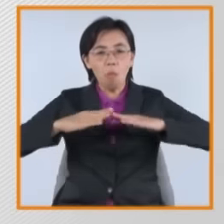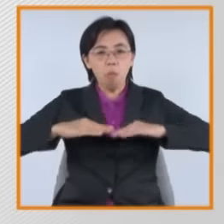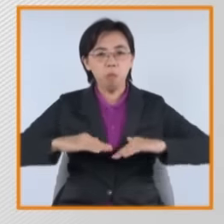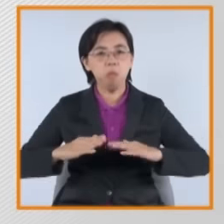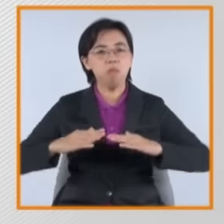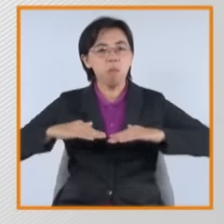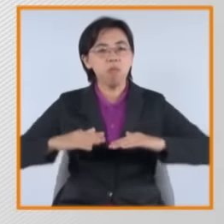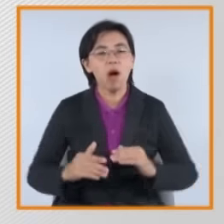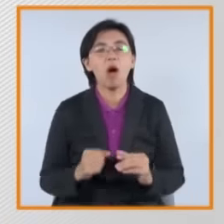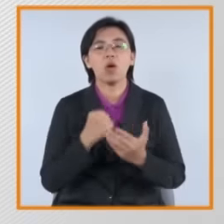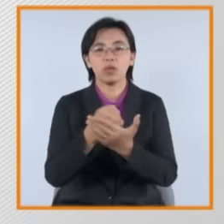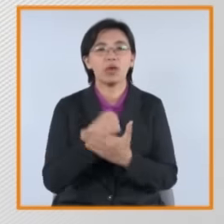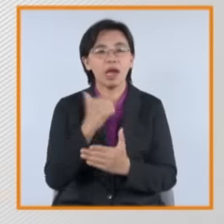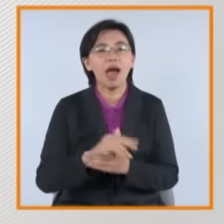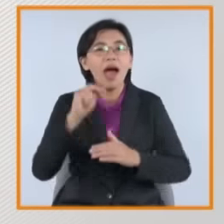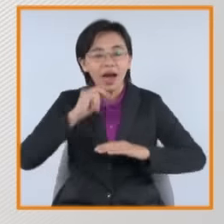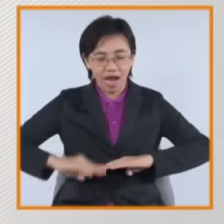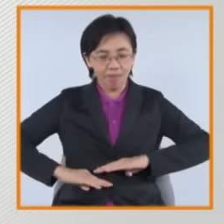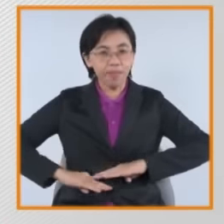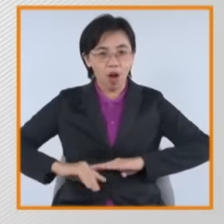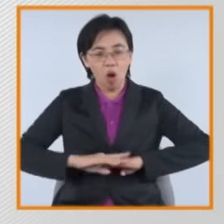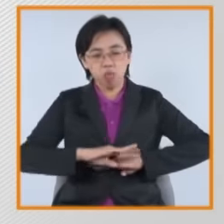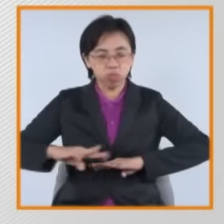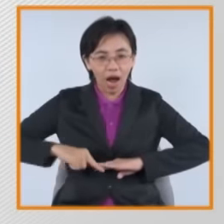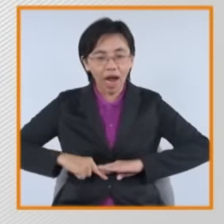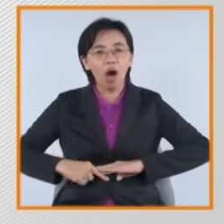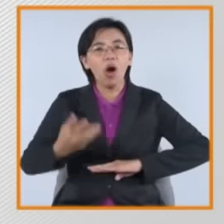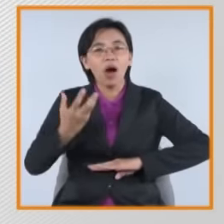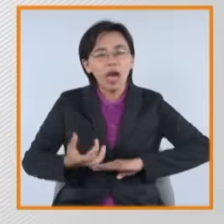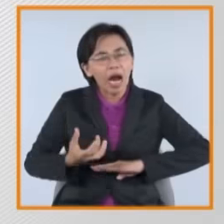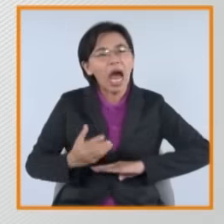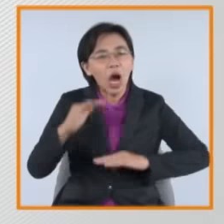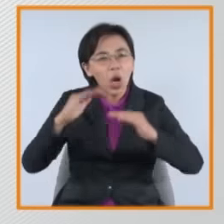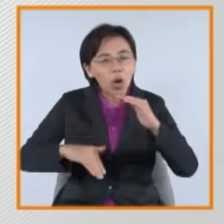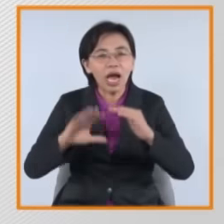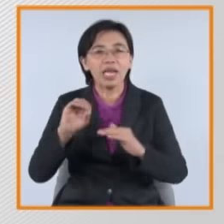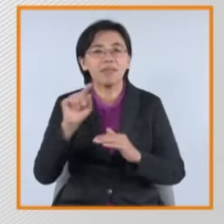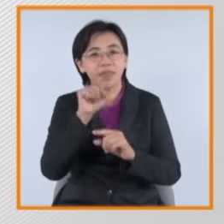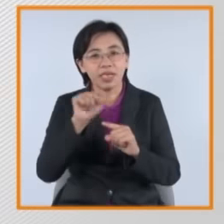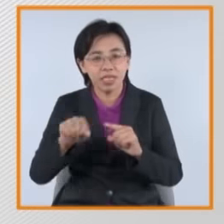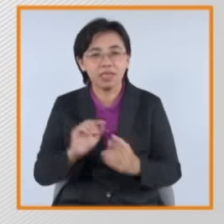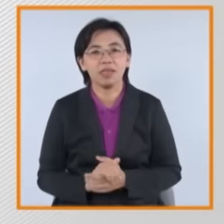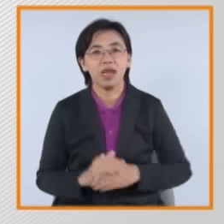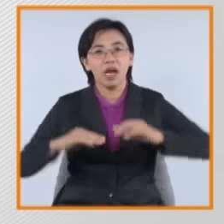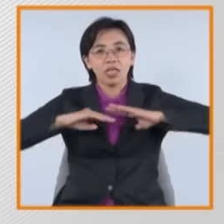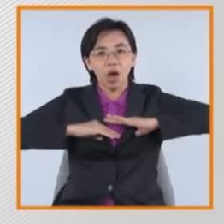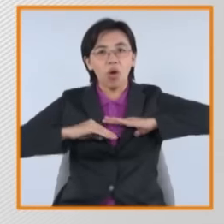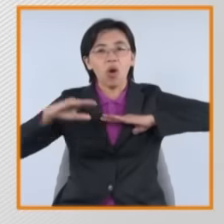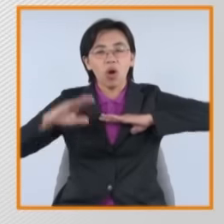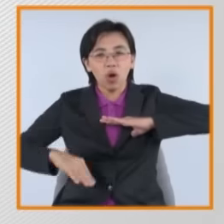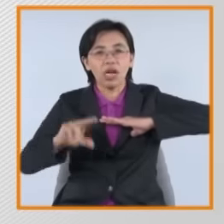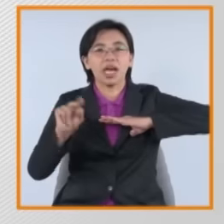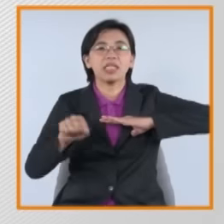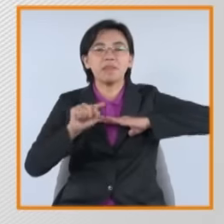ลังกายได้โดยระดับน้ำที่เอวจะทำให้น้ำหนักตัวลดลง 50% ระดับน้ำที่อกจะทำให้น้ำหนักตัวเหลือประม